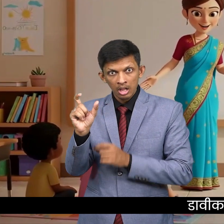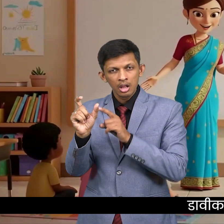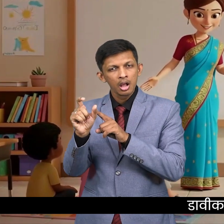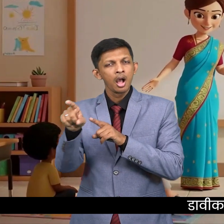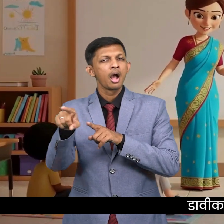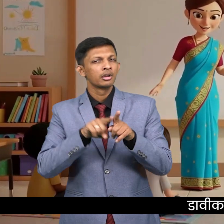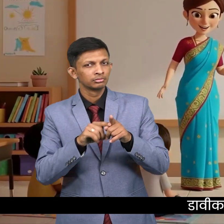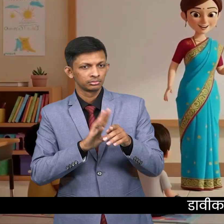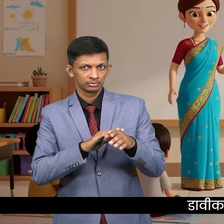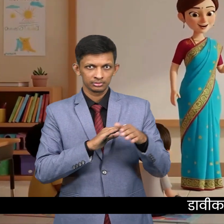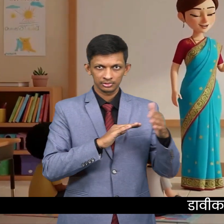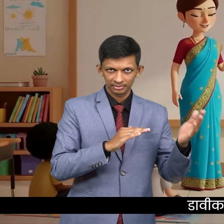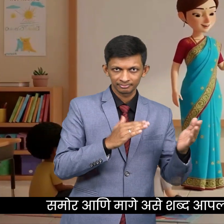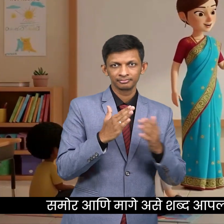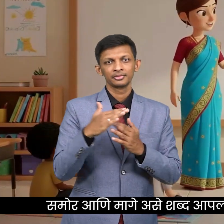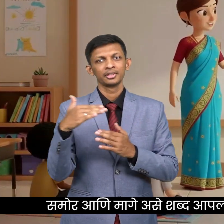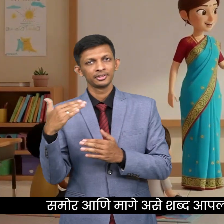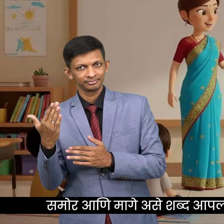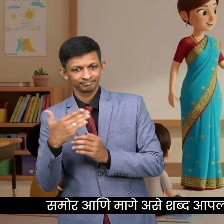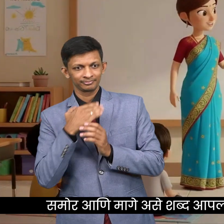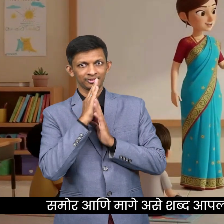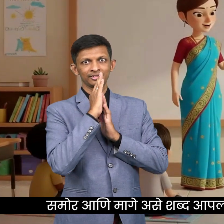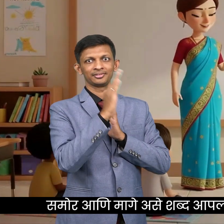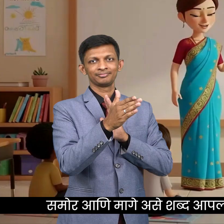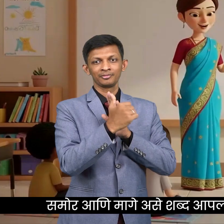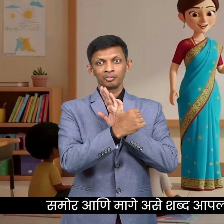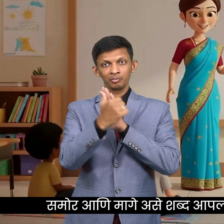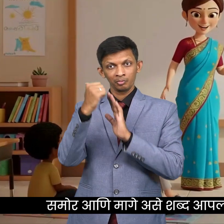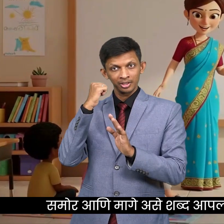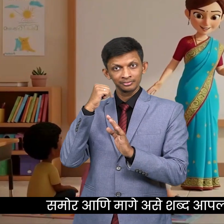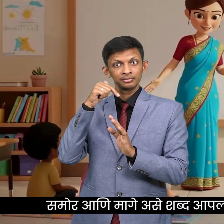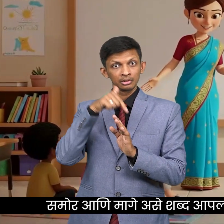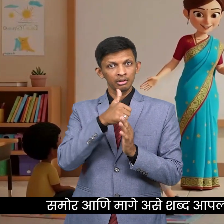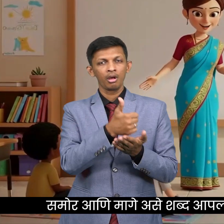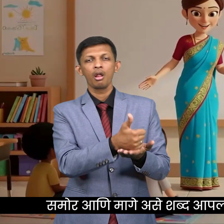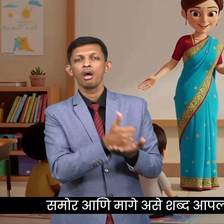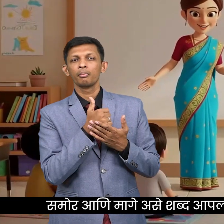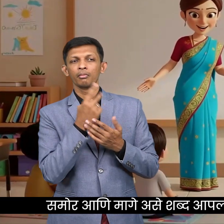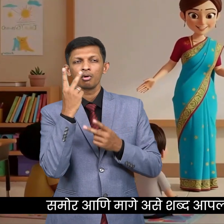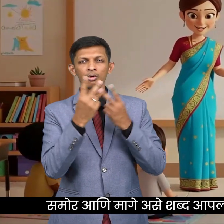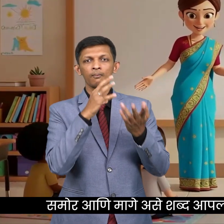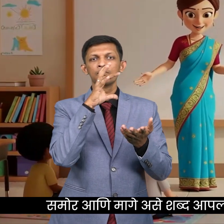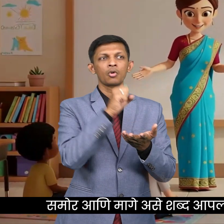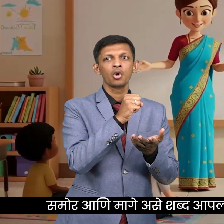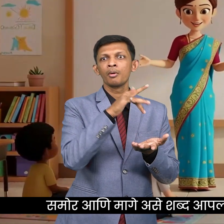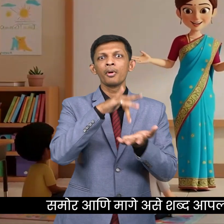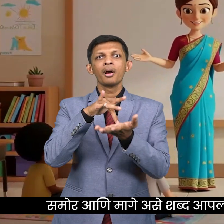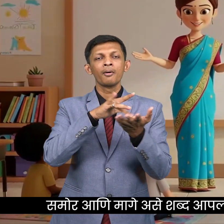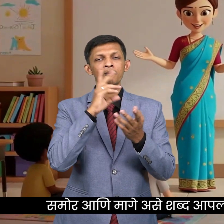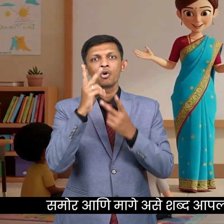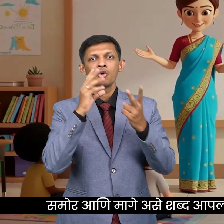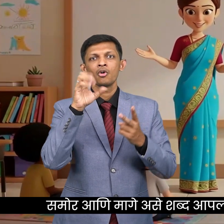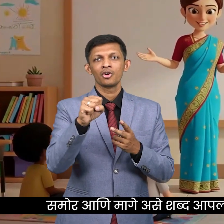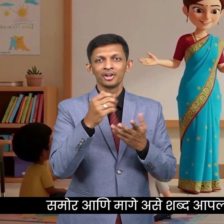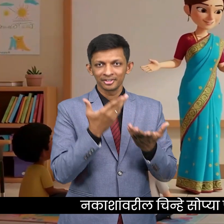डावीकडे, उजवीकडे, समोर आणि मागे असे शब्द आपल्याला ठिकाणे शोधण्यास